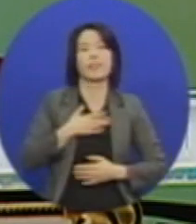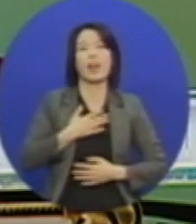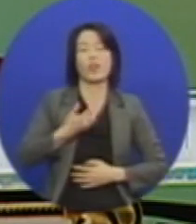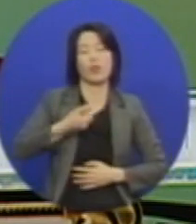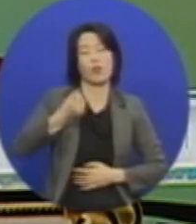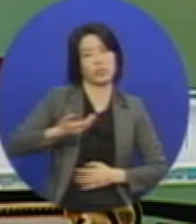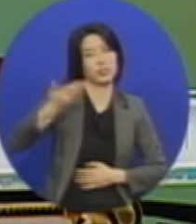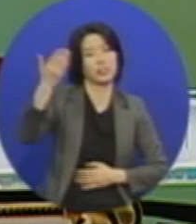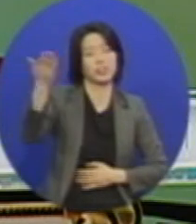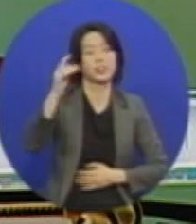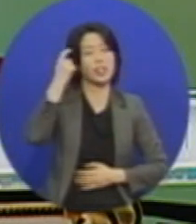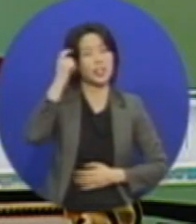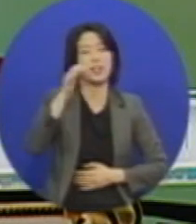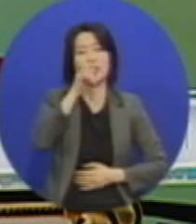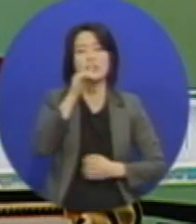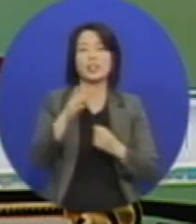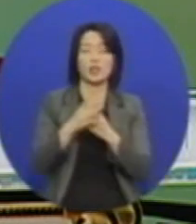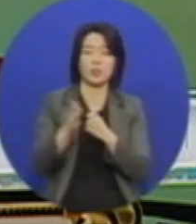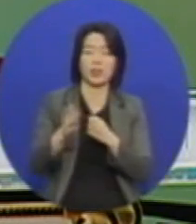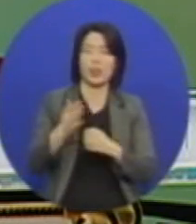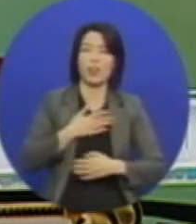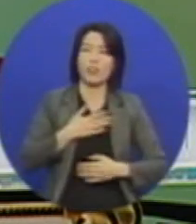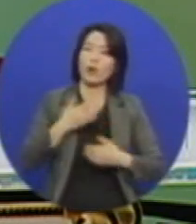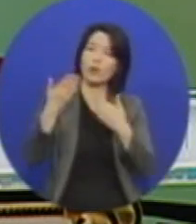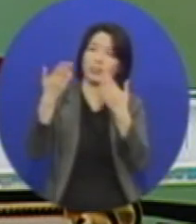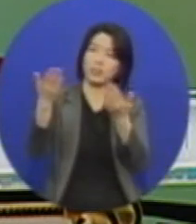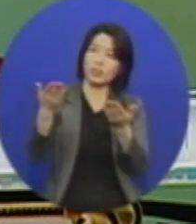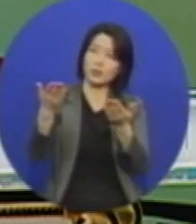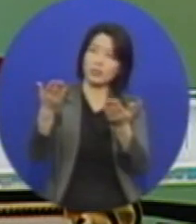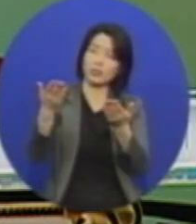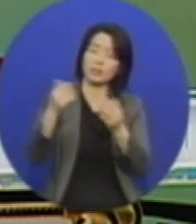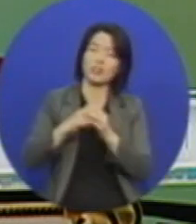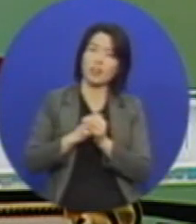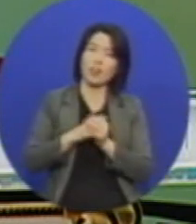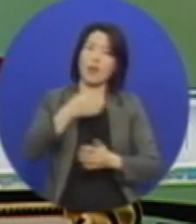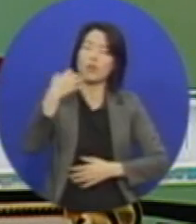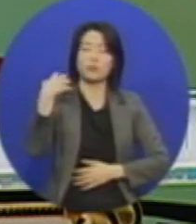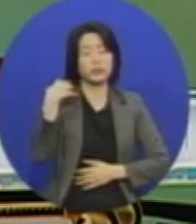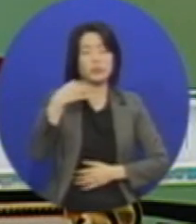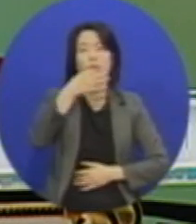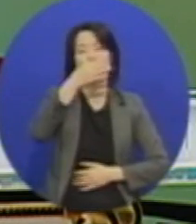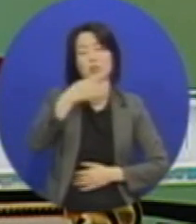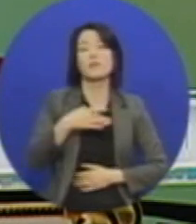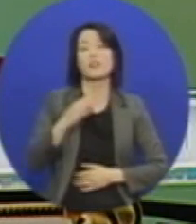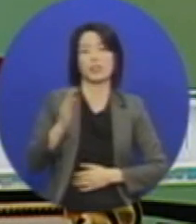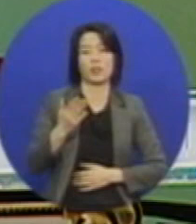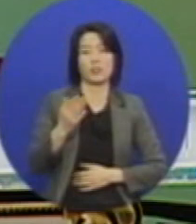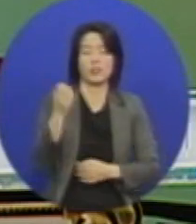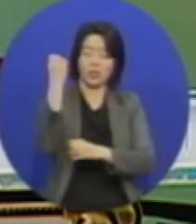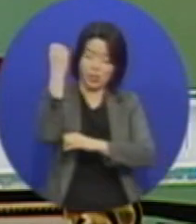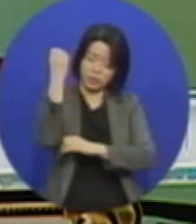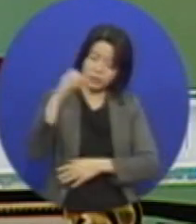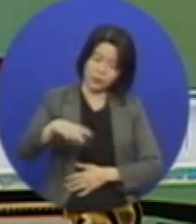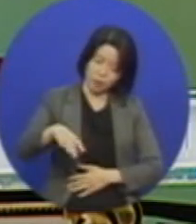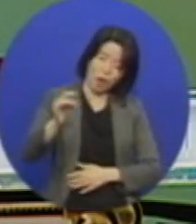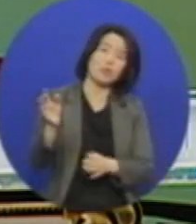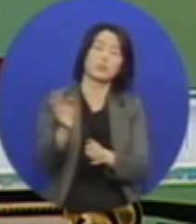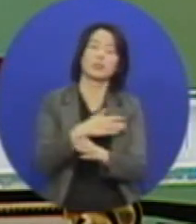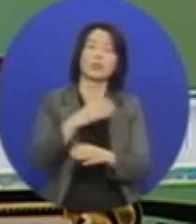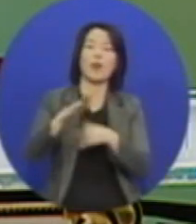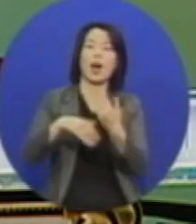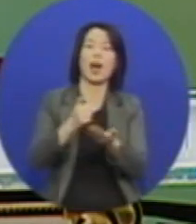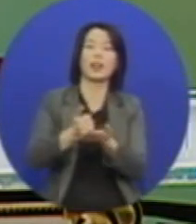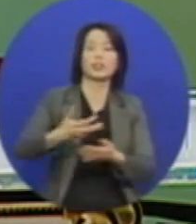거예요 내 것을 하나님께 드릴 이니까 부담도 되고 힘도 드는 거죠 애초부터 하나님 거에요